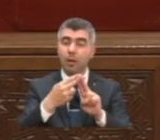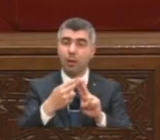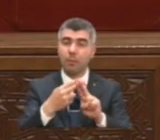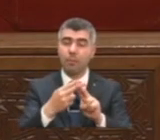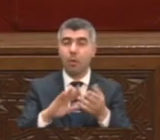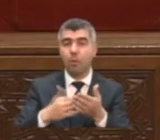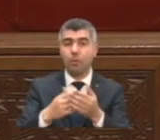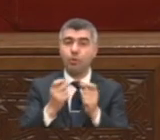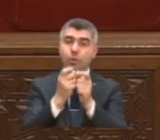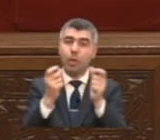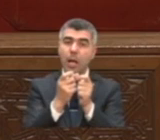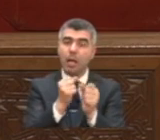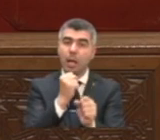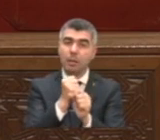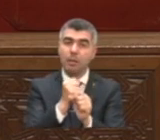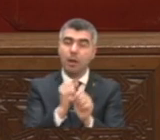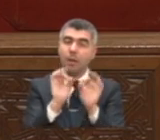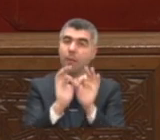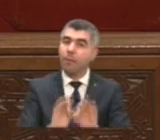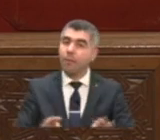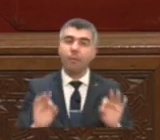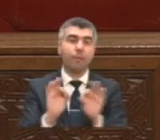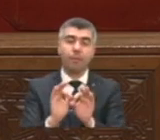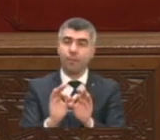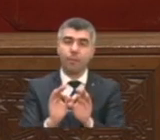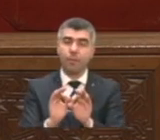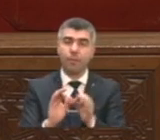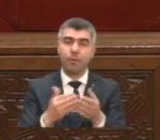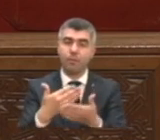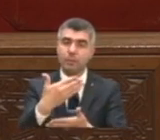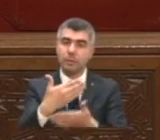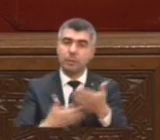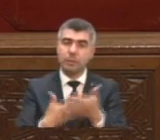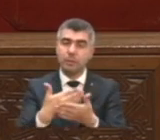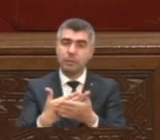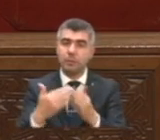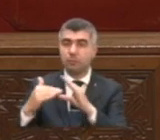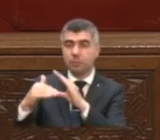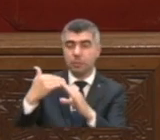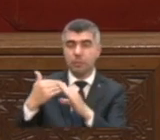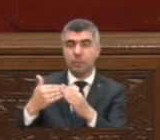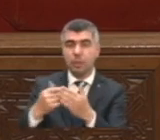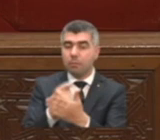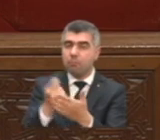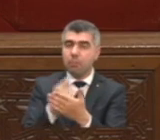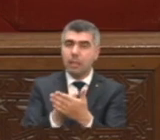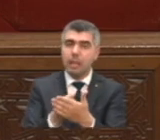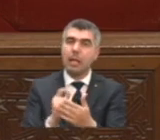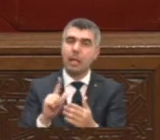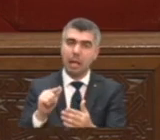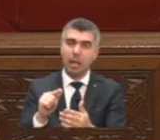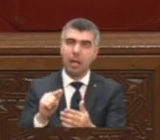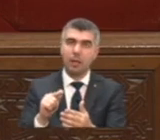مؤسسات العمران بان مازال ما اتصلوا باللائحه بطريقه رسميه، يقدر كان دير واحد المحضر، ولكن واش هادوك